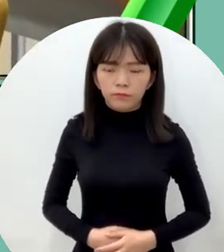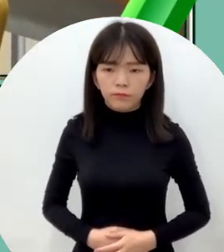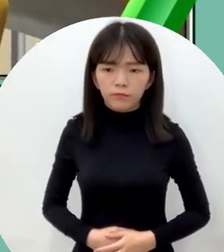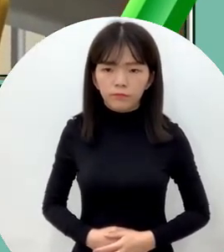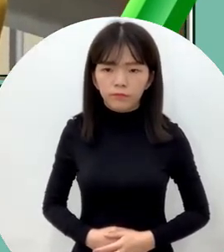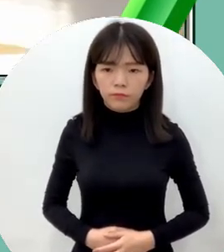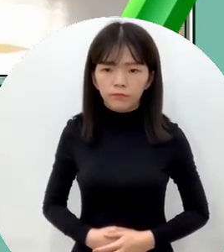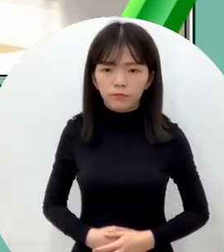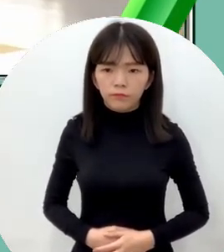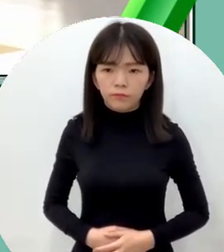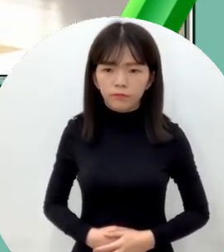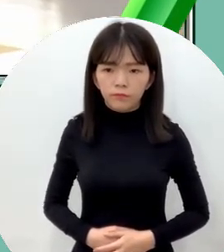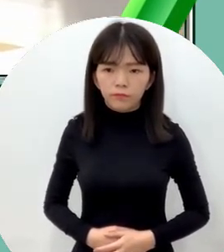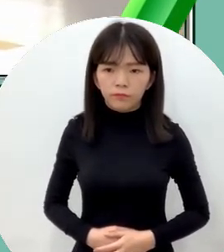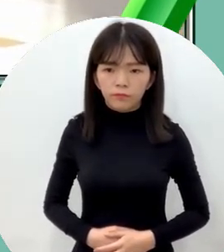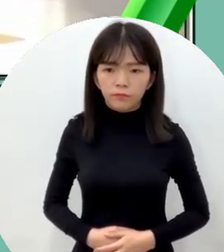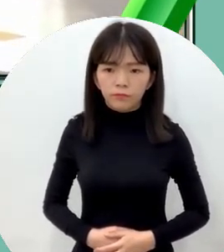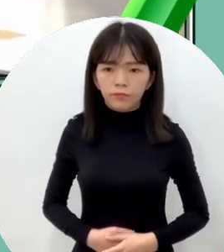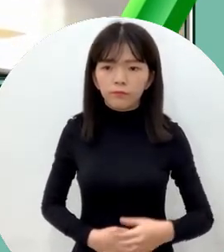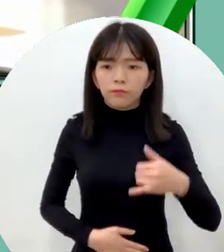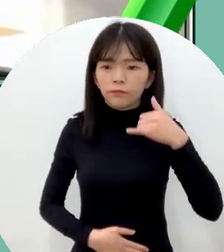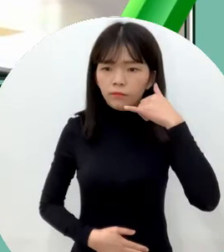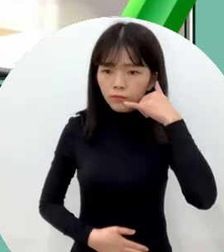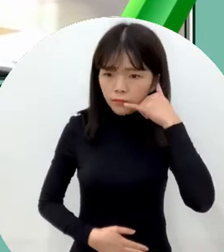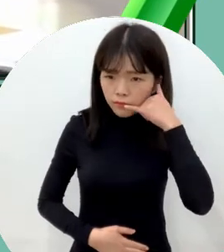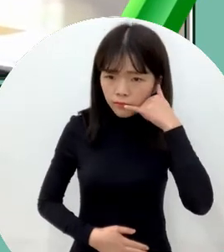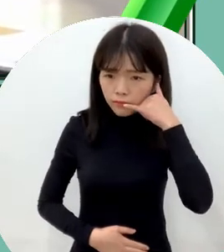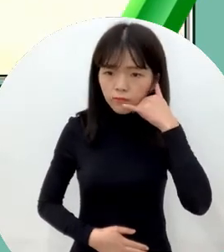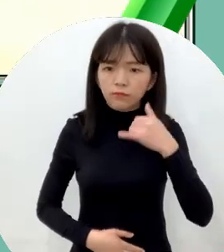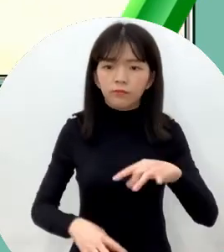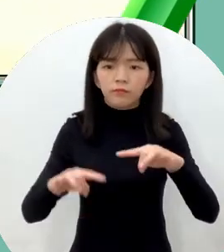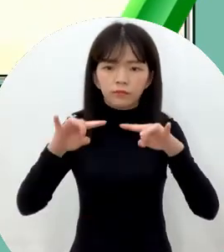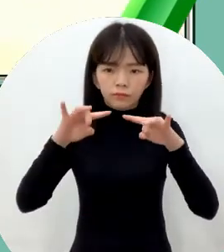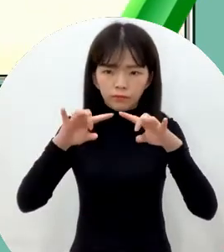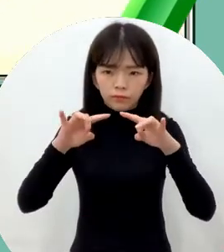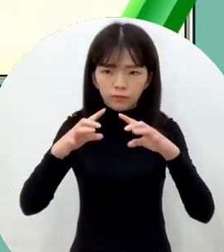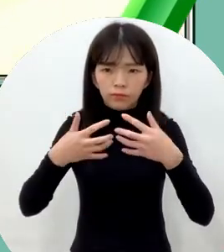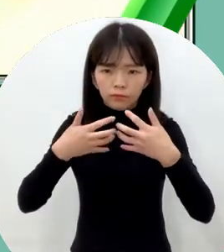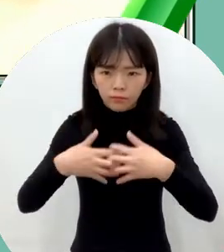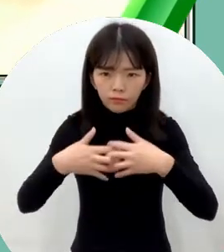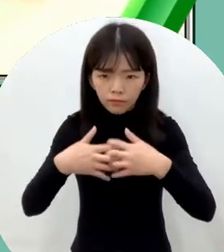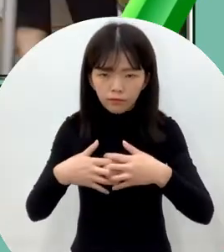2021학년도 대학 수학능력시험을 치르는 가상 상황입니다.